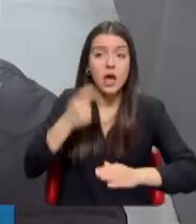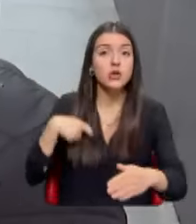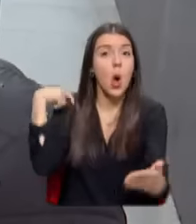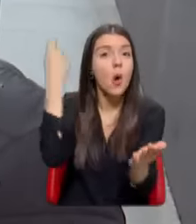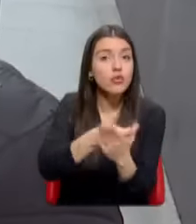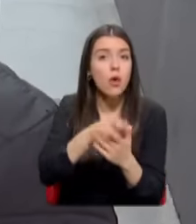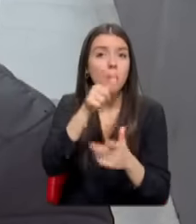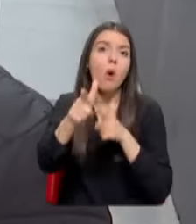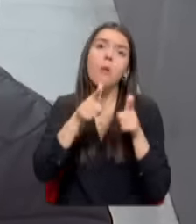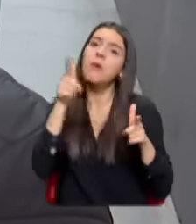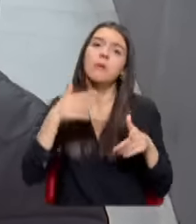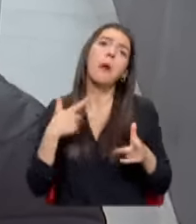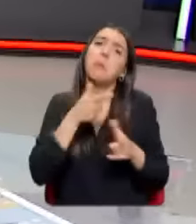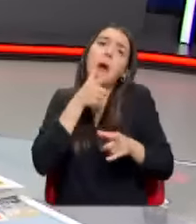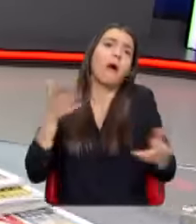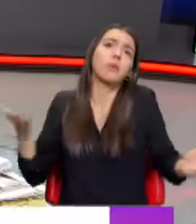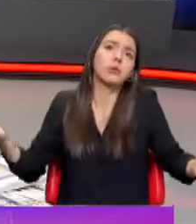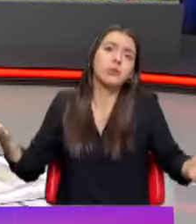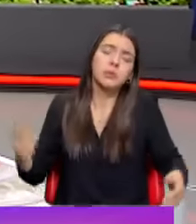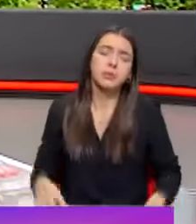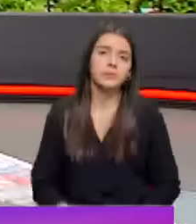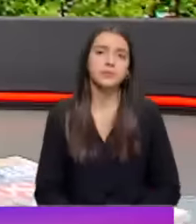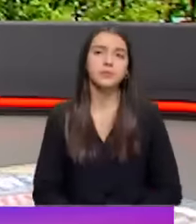kadar isyan etmiyoruz.